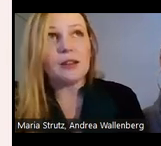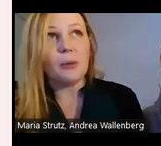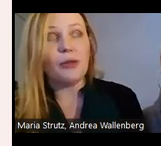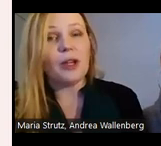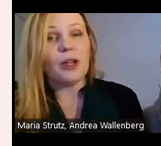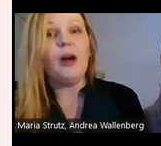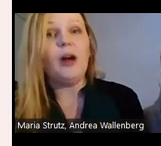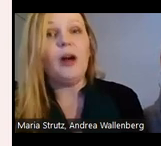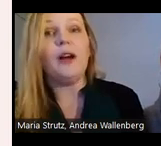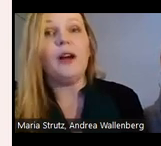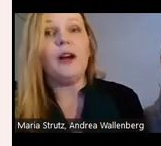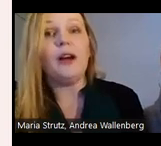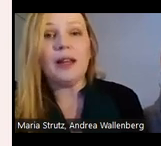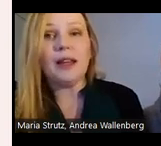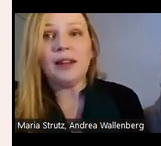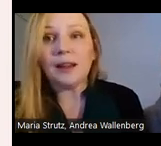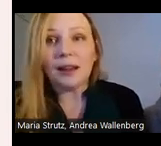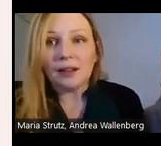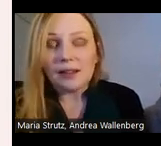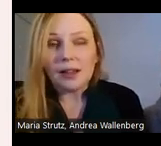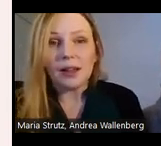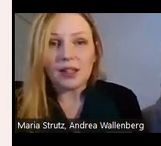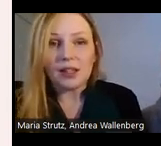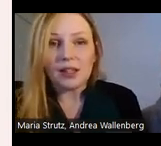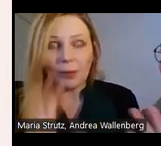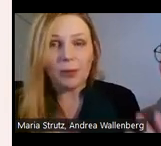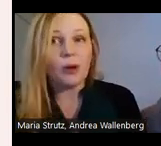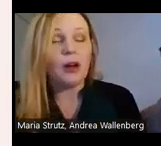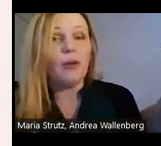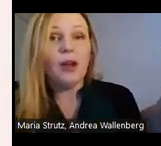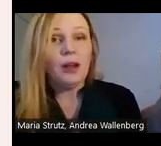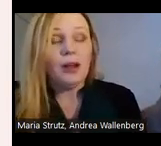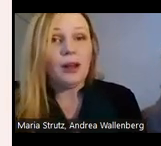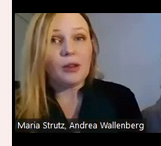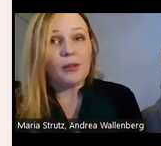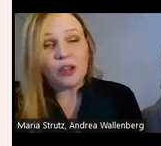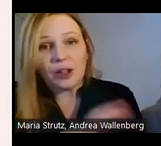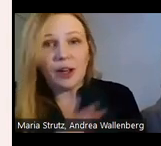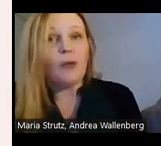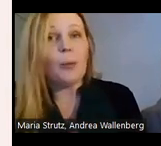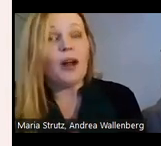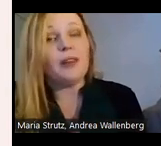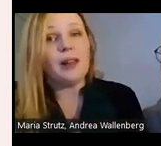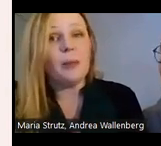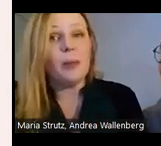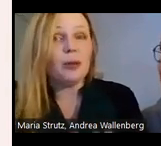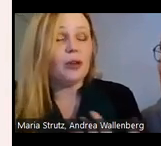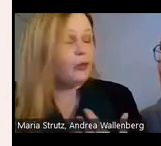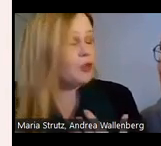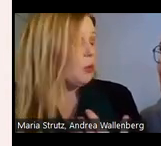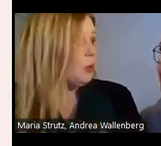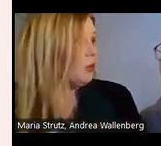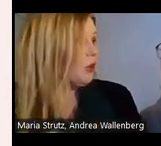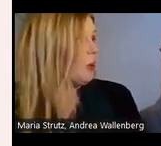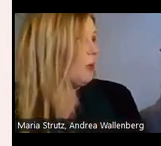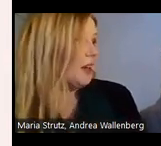Det är en modell som förklarar vilka delar språk består av. Och sen finns det ytterligare nivå på det här. Att det handlar både om att kunna